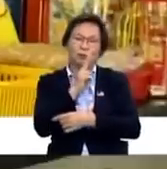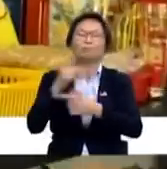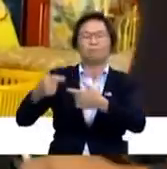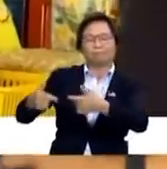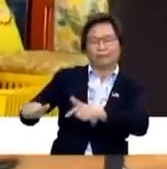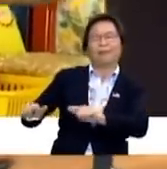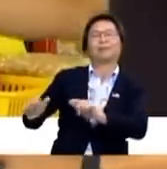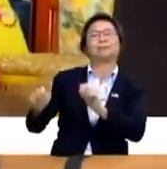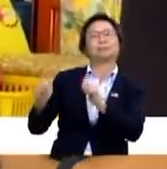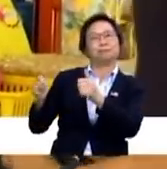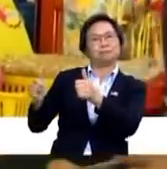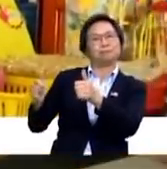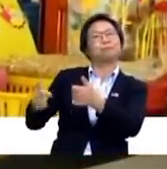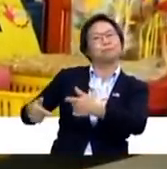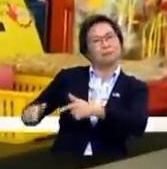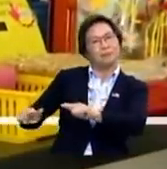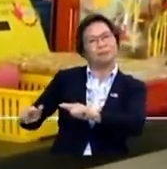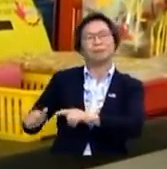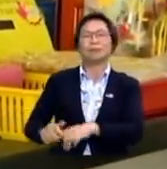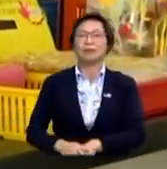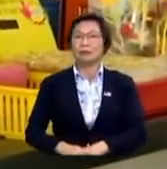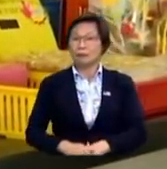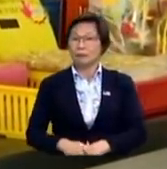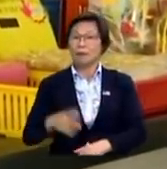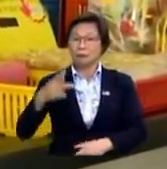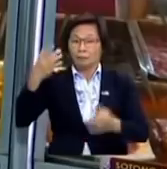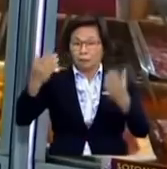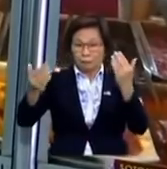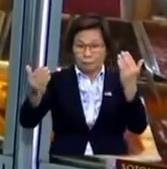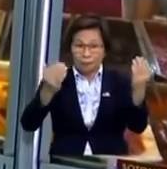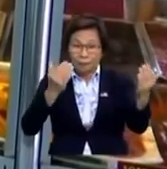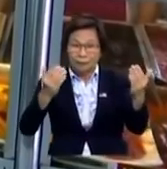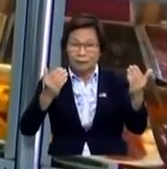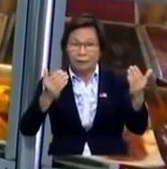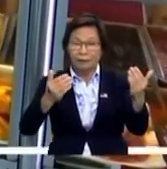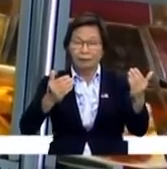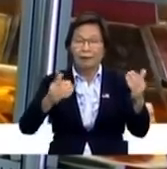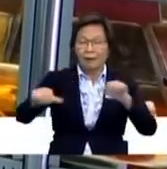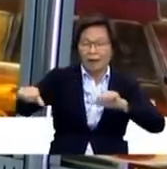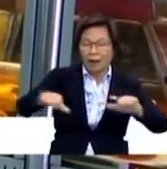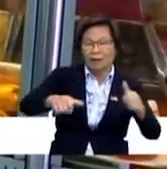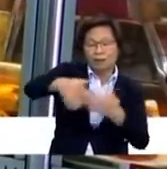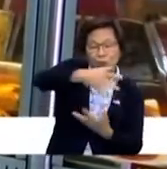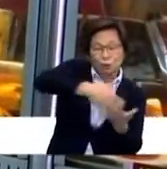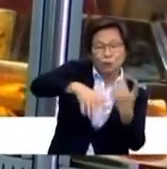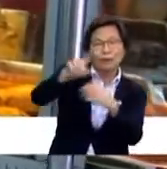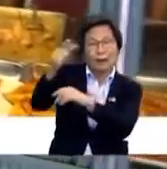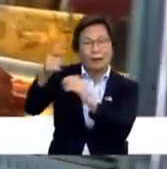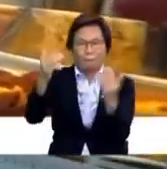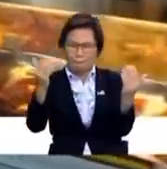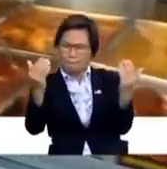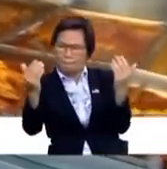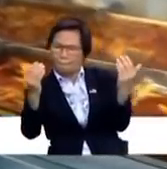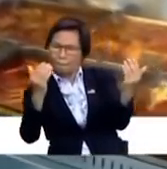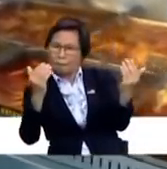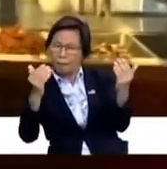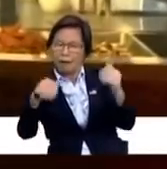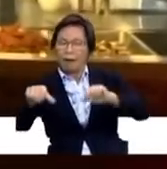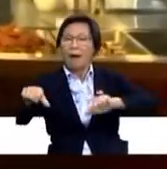dibenarkan 21 jika dibandingkan dengan aktivitas sosial sosial yang lain